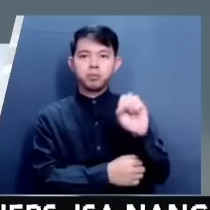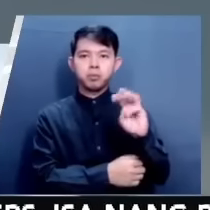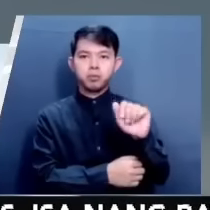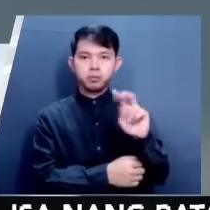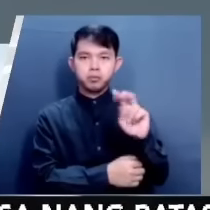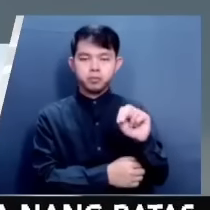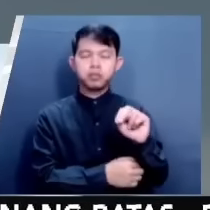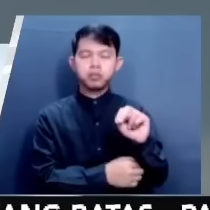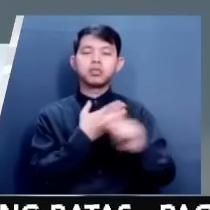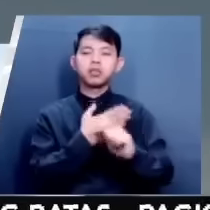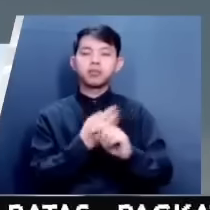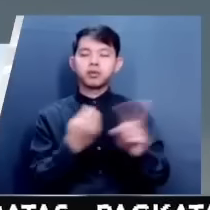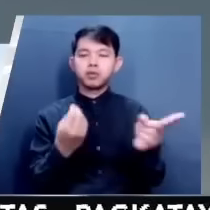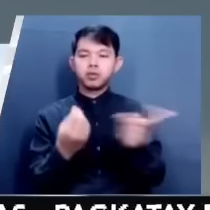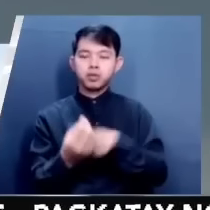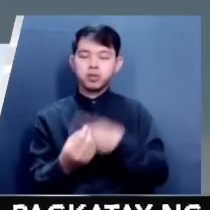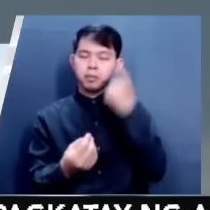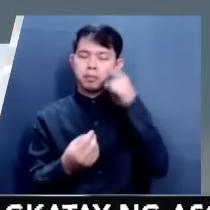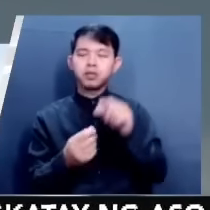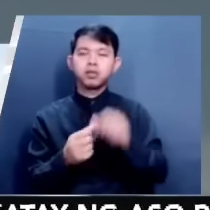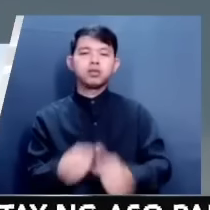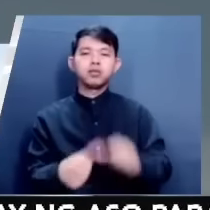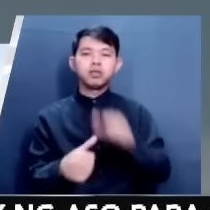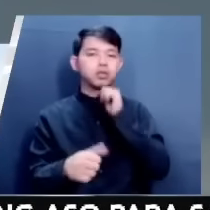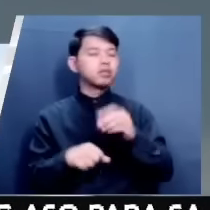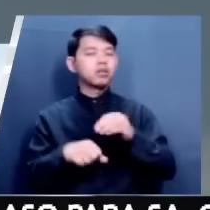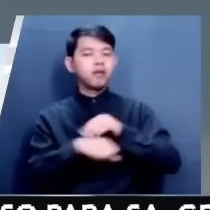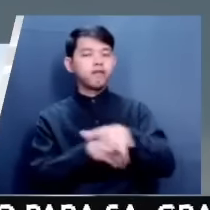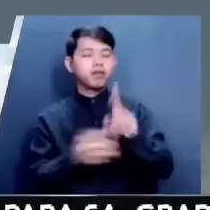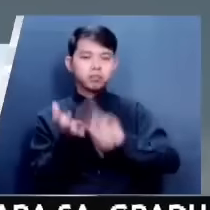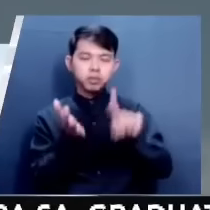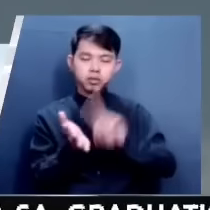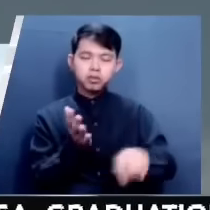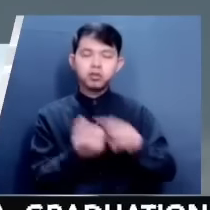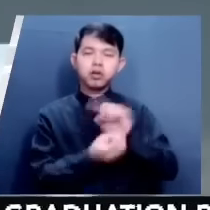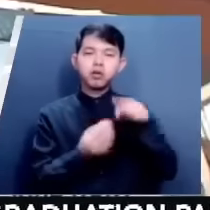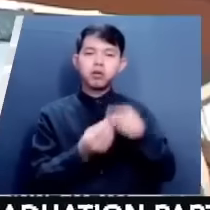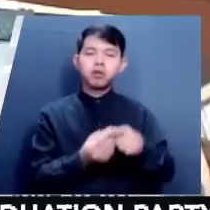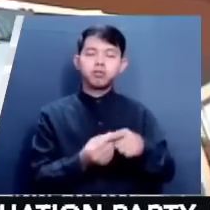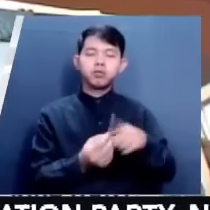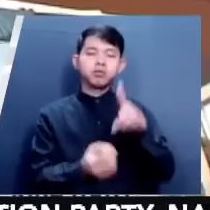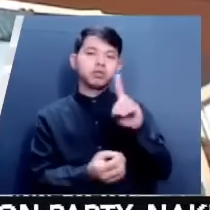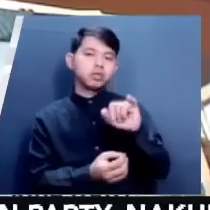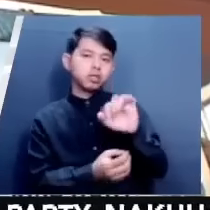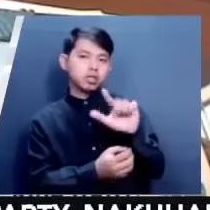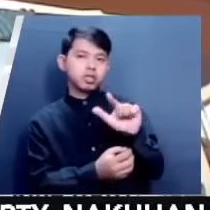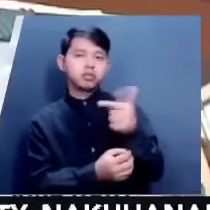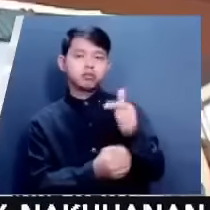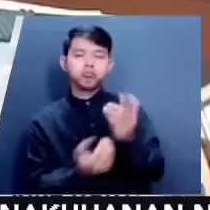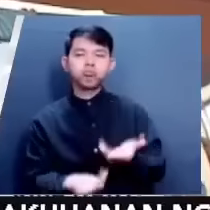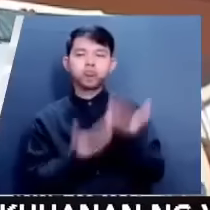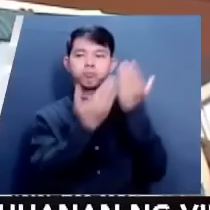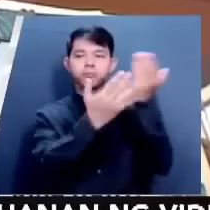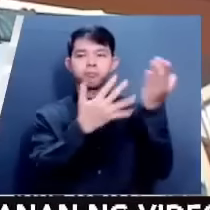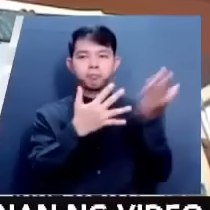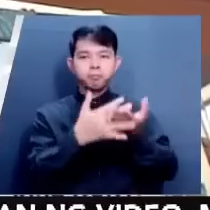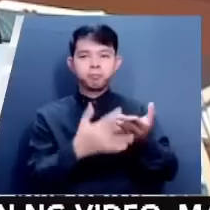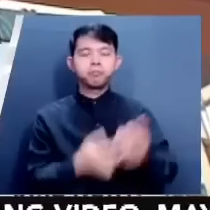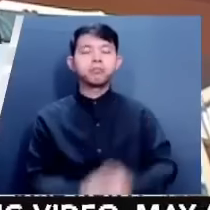ng Ombudsman sa reklamong inihain laban sa kanila ng DILG. Si Senador Risa Ontiveros na